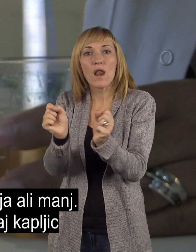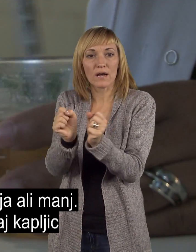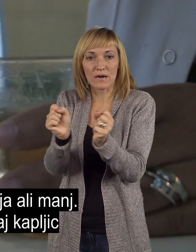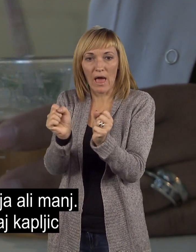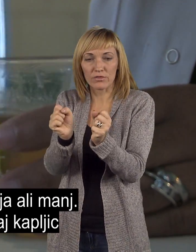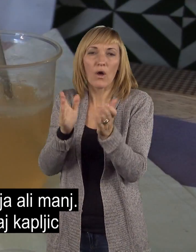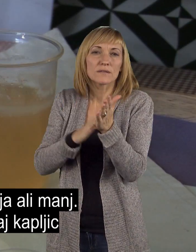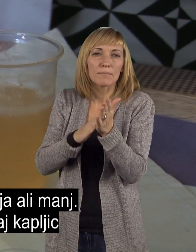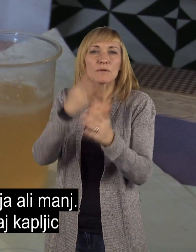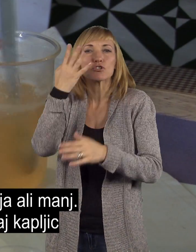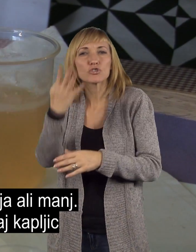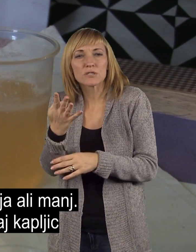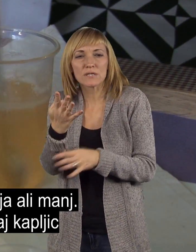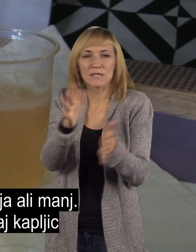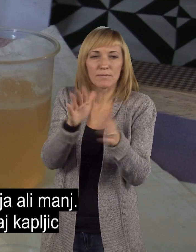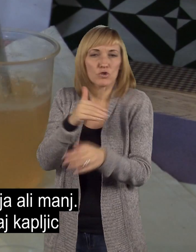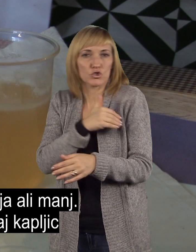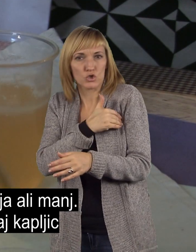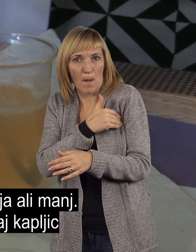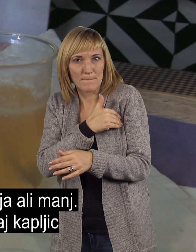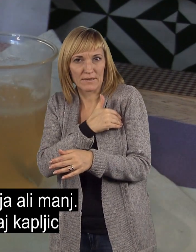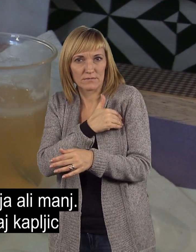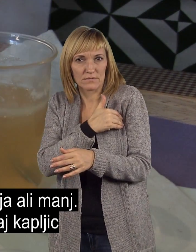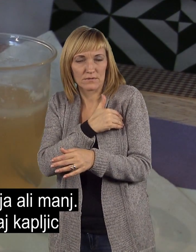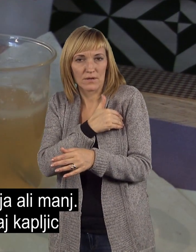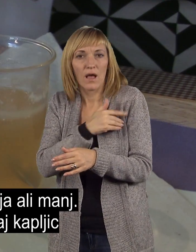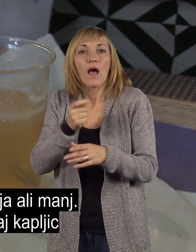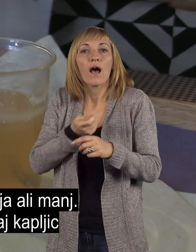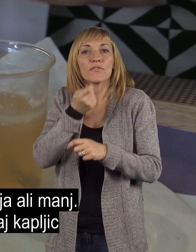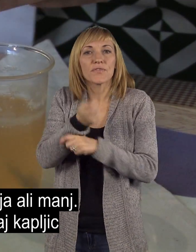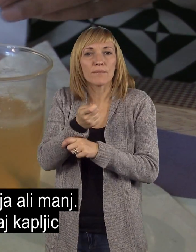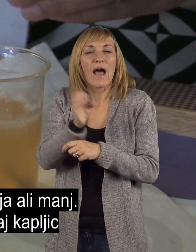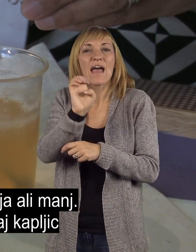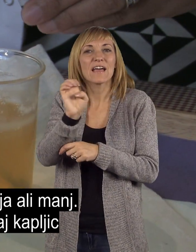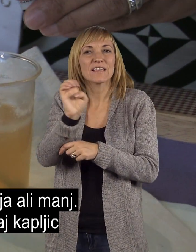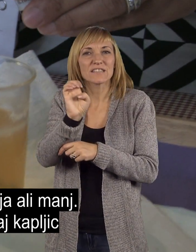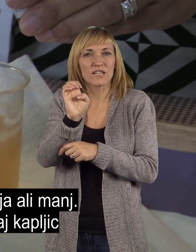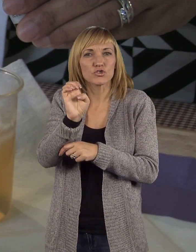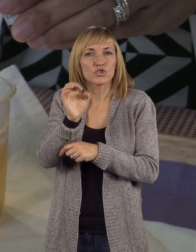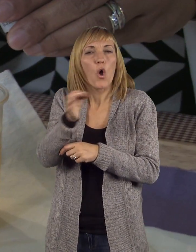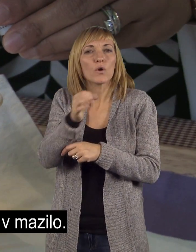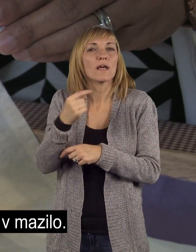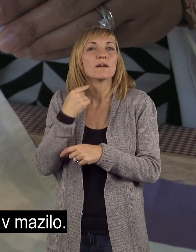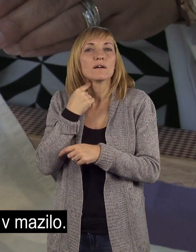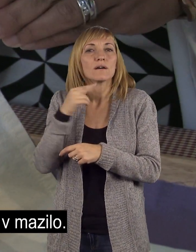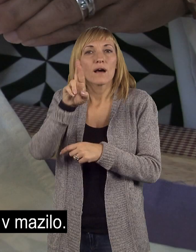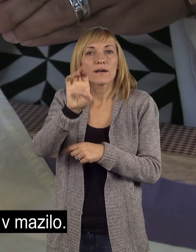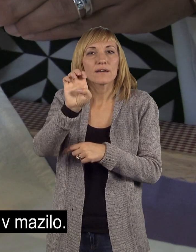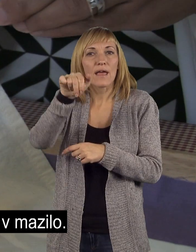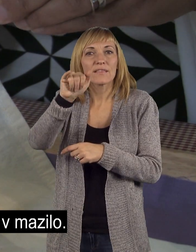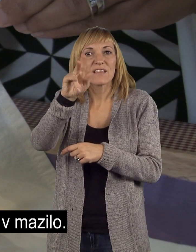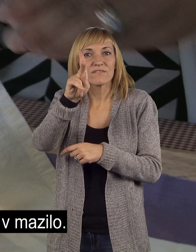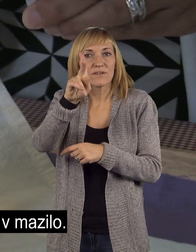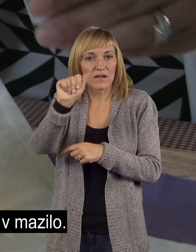dosti hladno, naprimer 40 stopinj ali manj, dodamo ta eterično olje grenivka. To